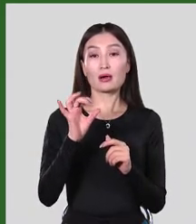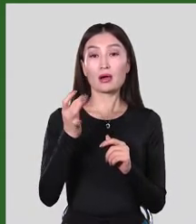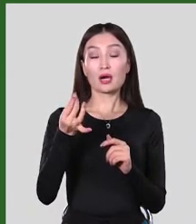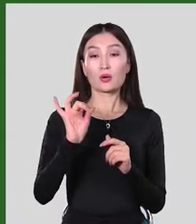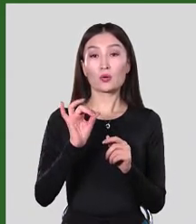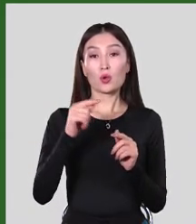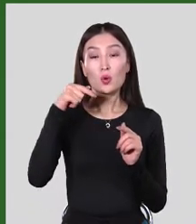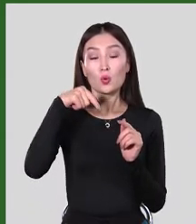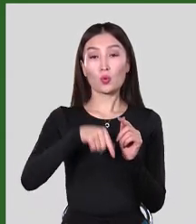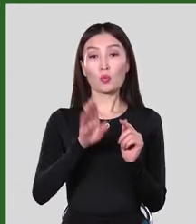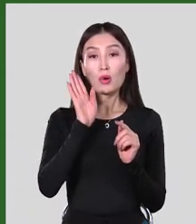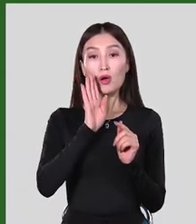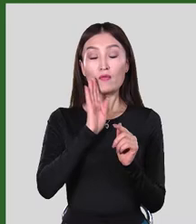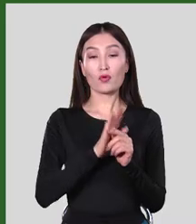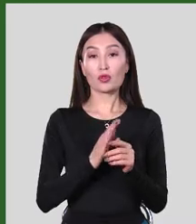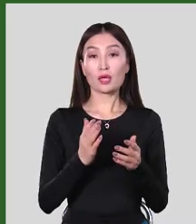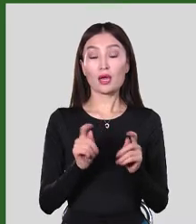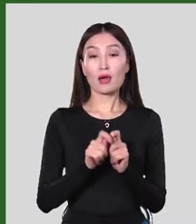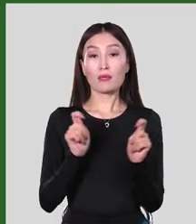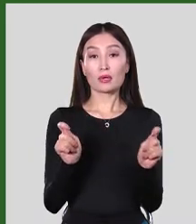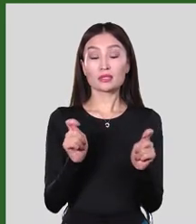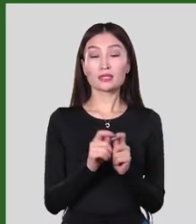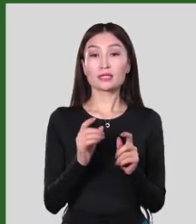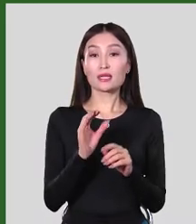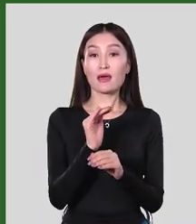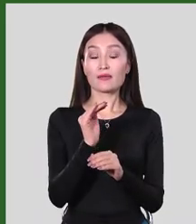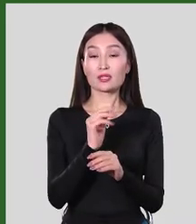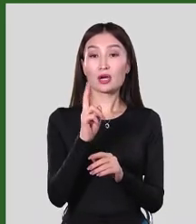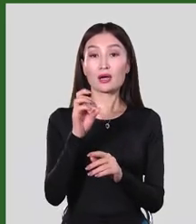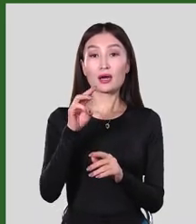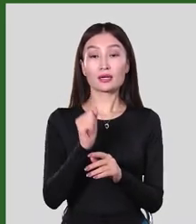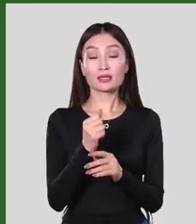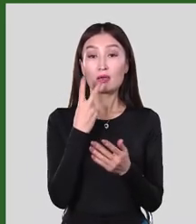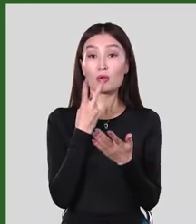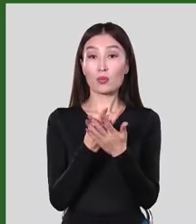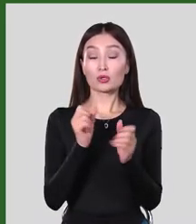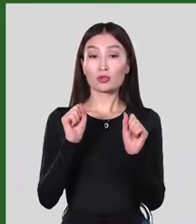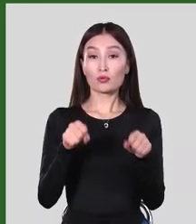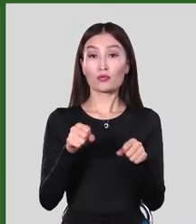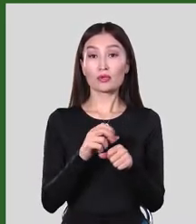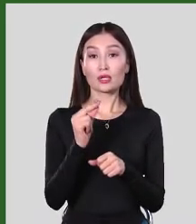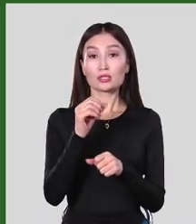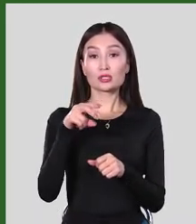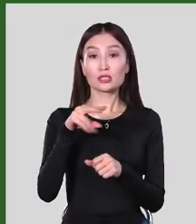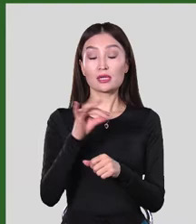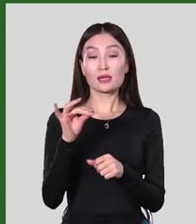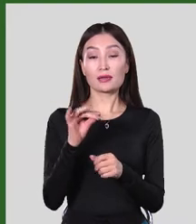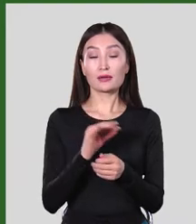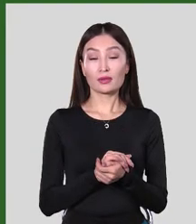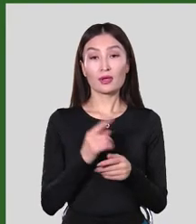образуются глубоководные желоба. На физической карте можно увидеть перуанский и чилийский